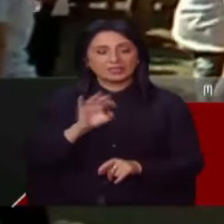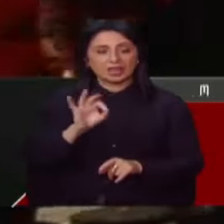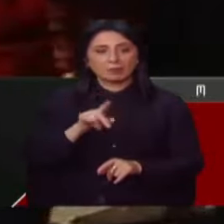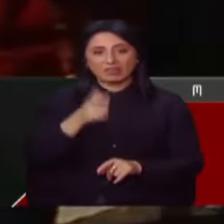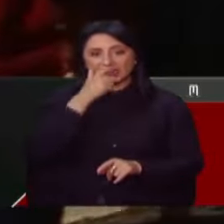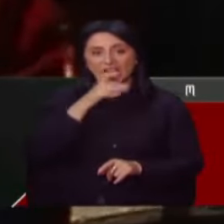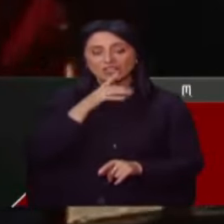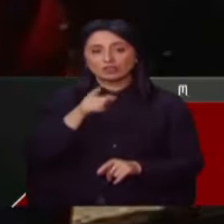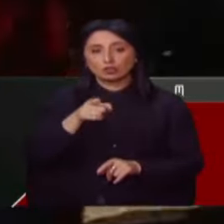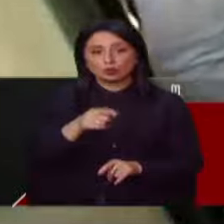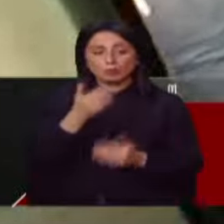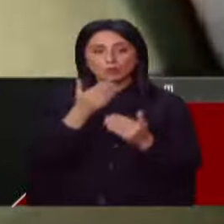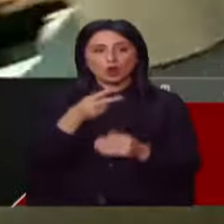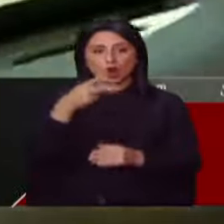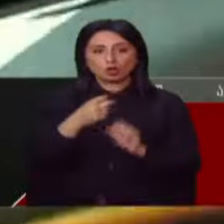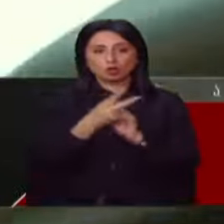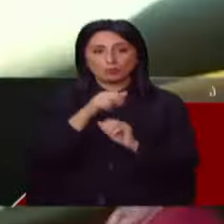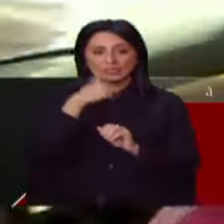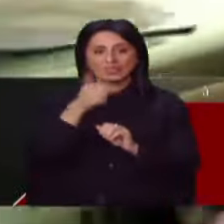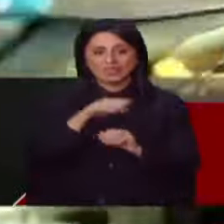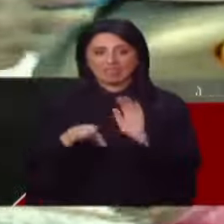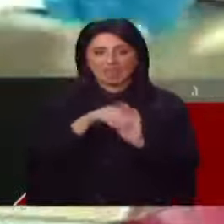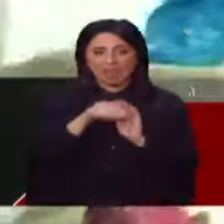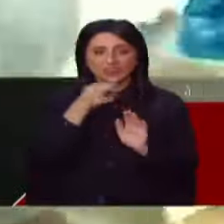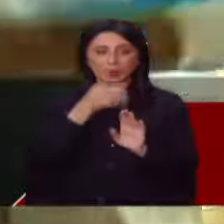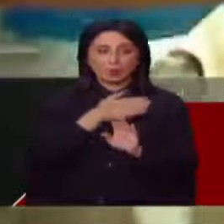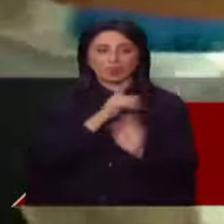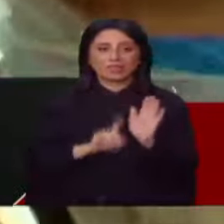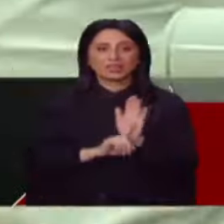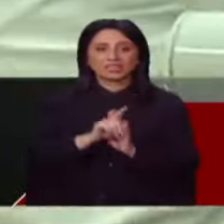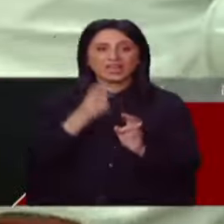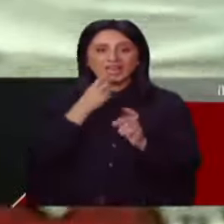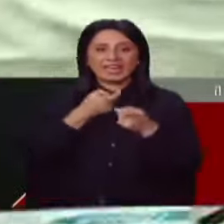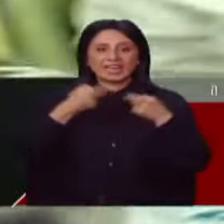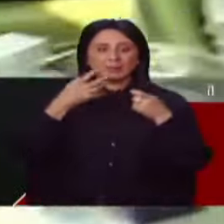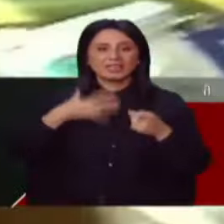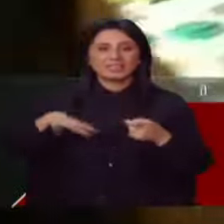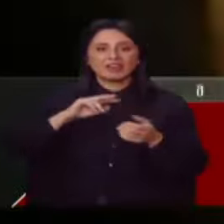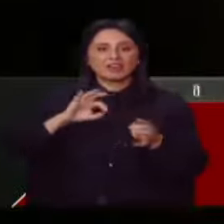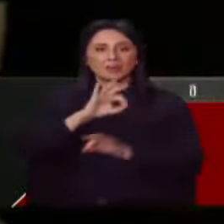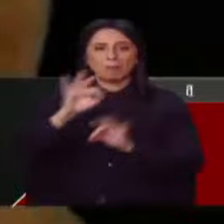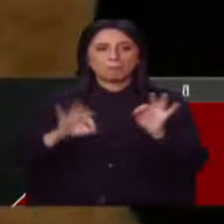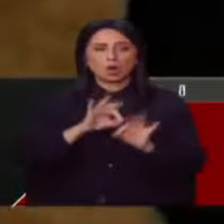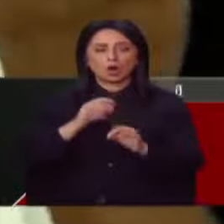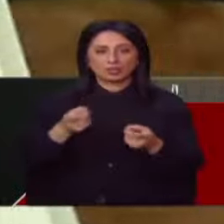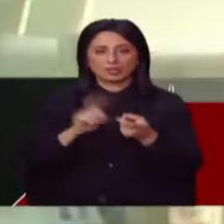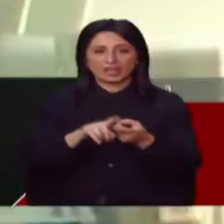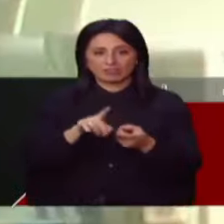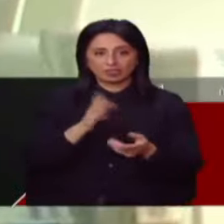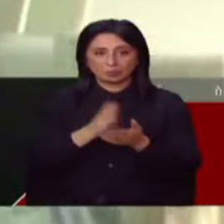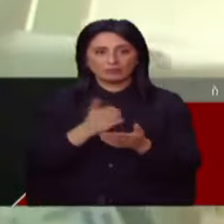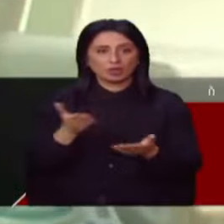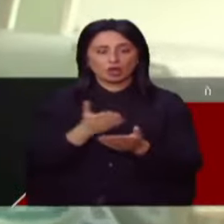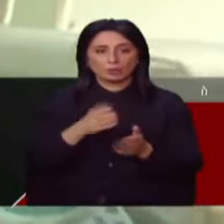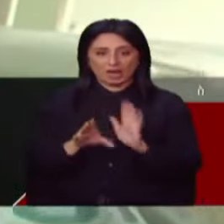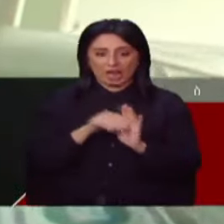რომელიც მიხეილ სააკაშვილის მიერ 2012 წლის არჩევნებამდე წამოწყებულ ღიმილიანი საქართველოს პროექტთანაა დაკავშირებული და